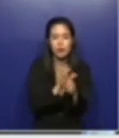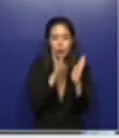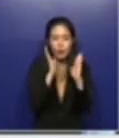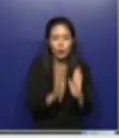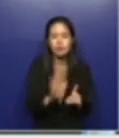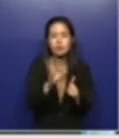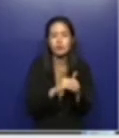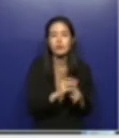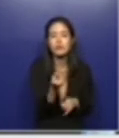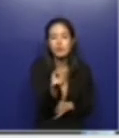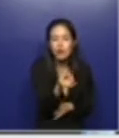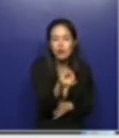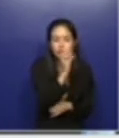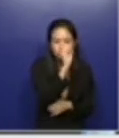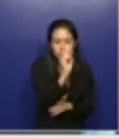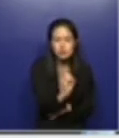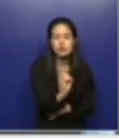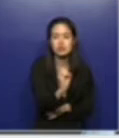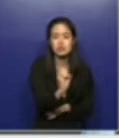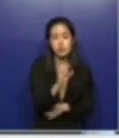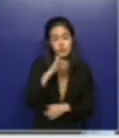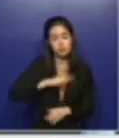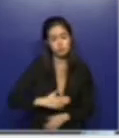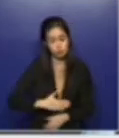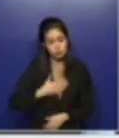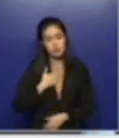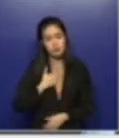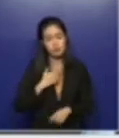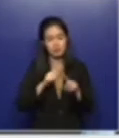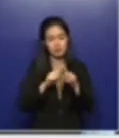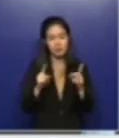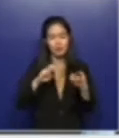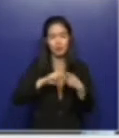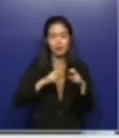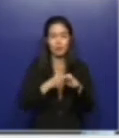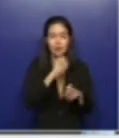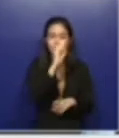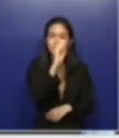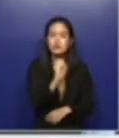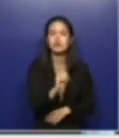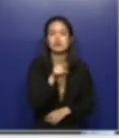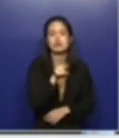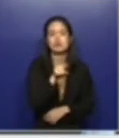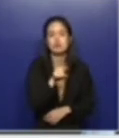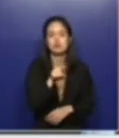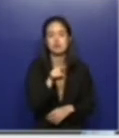ภูมิใจกับความเป็นศูนย์แต่ศูนย์นั้นน่ะมันสูญเสียโอกาสและ